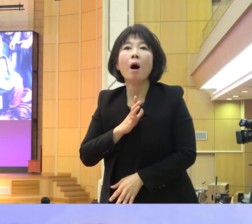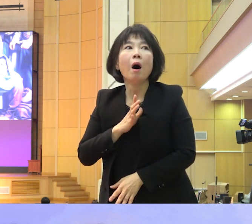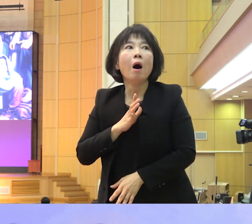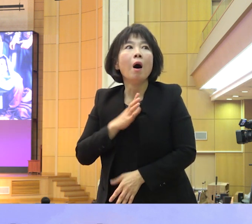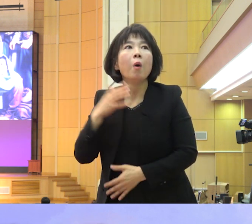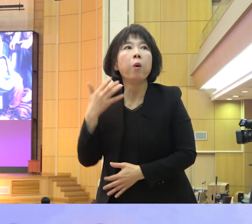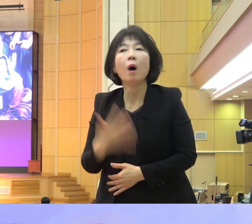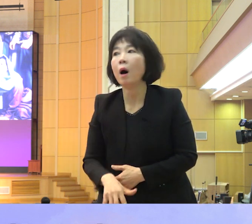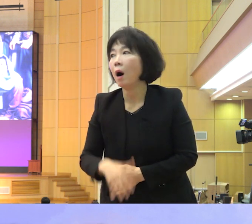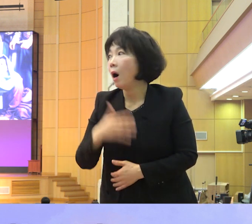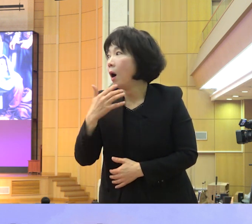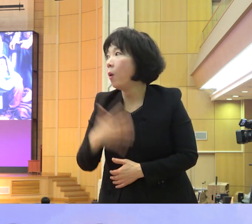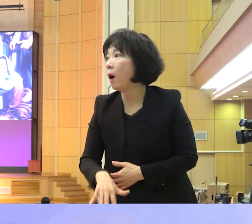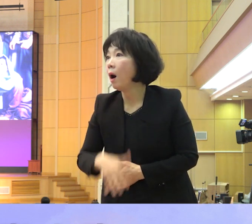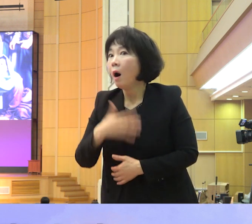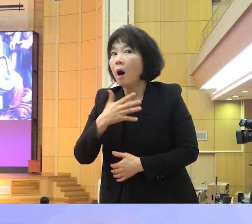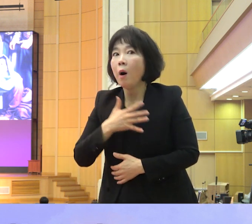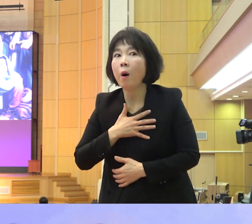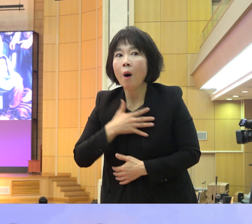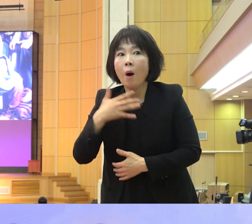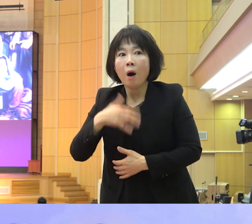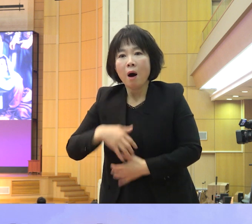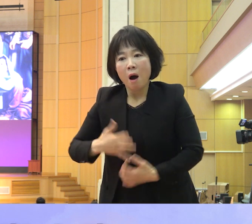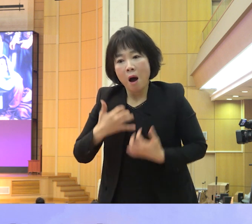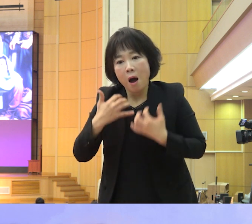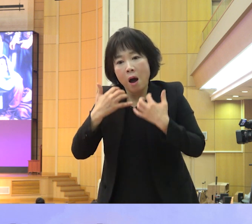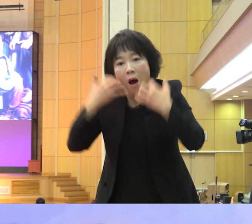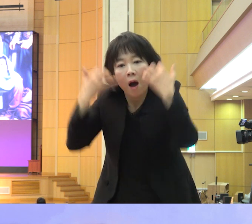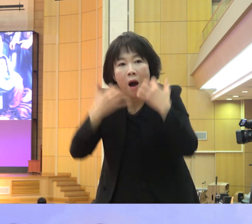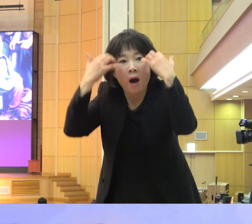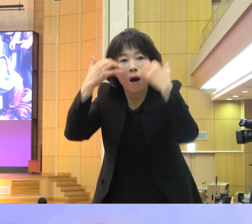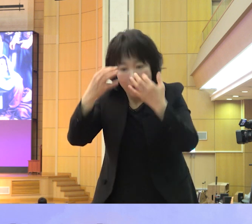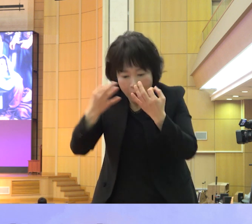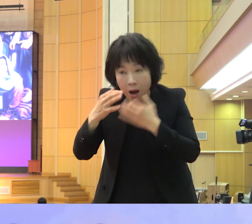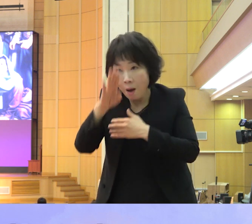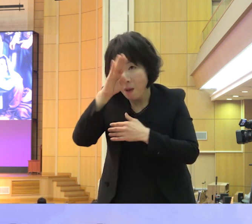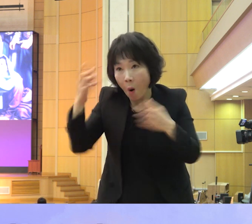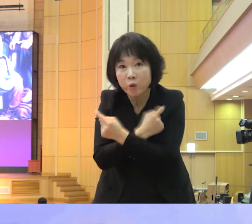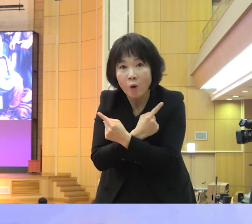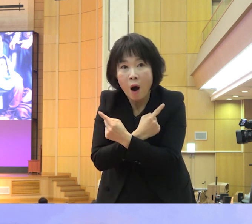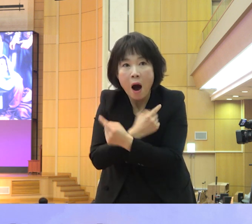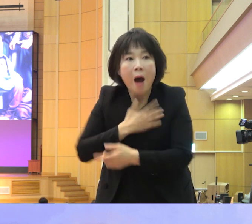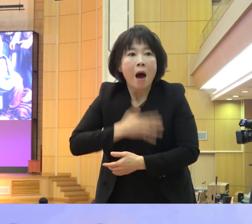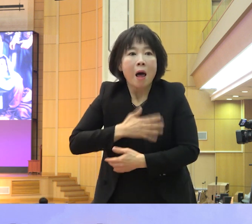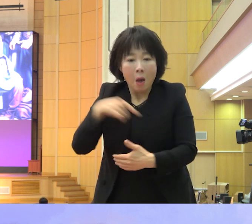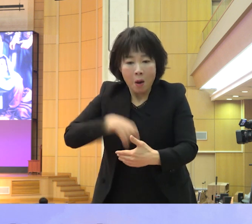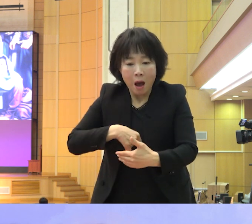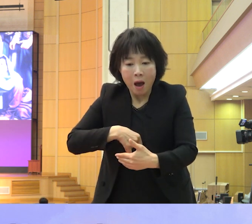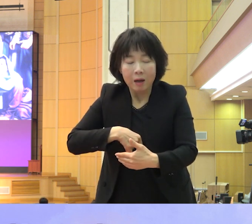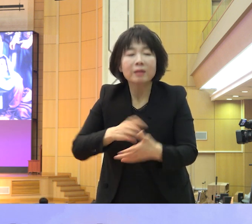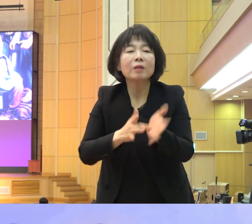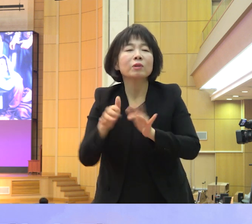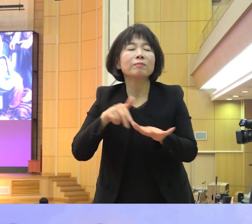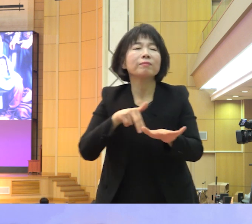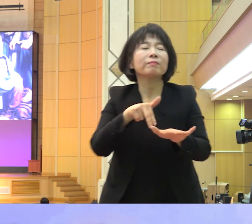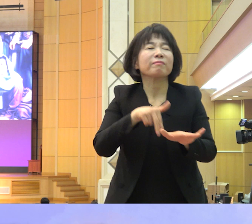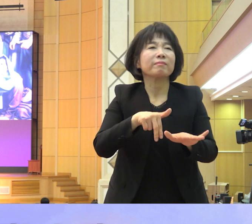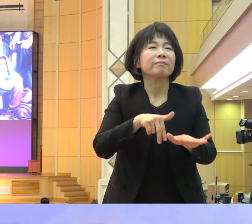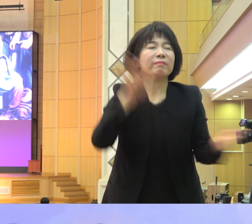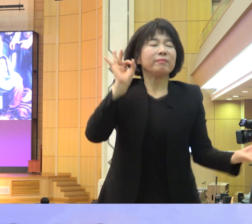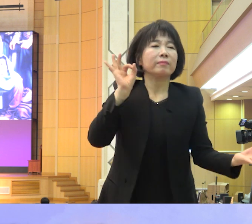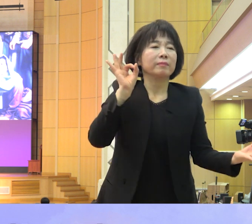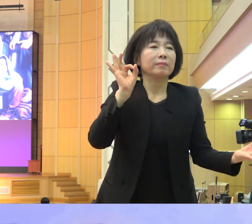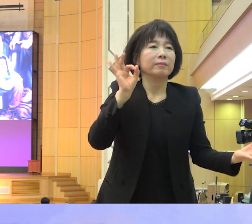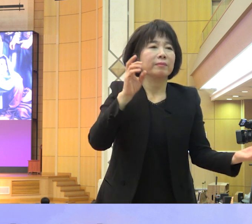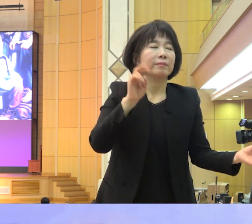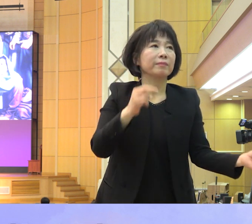혈루증 여인이 자기가 나은 것을 자기가 느꼈어요. 그런데 예수님이 가다 말고 딱 서서